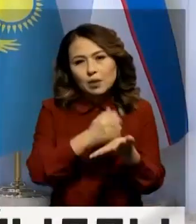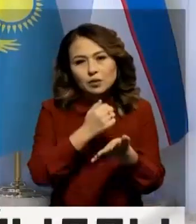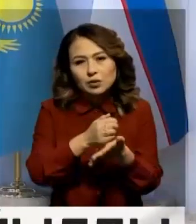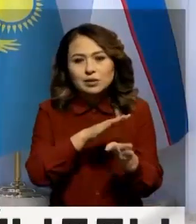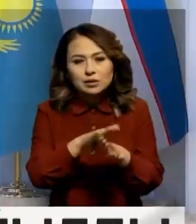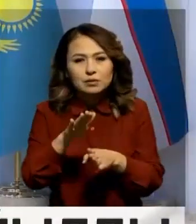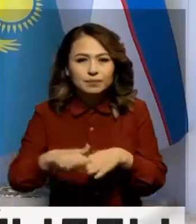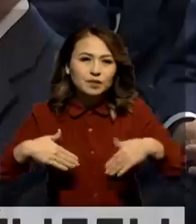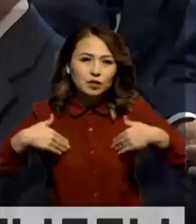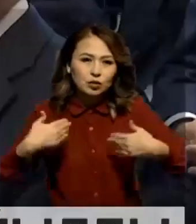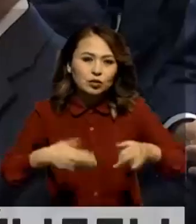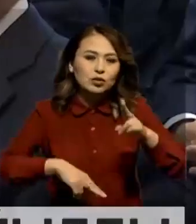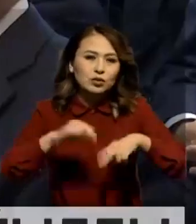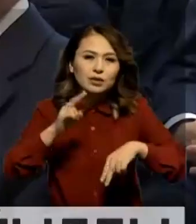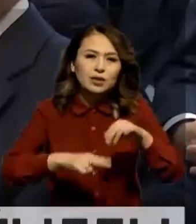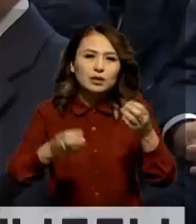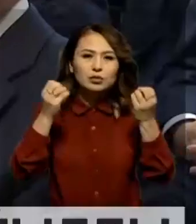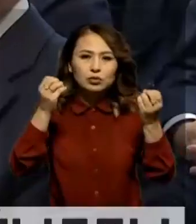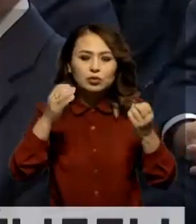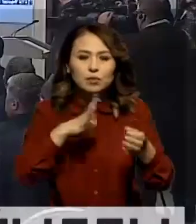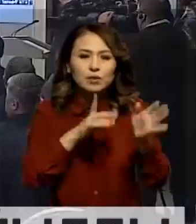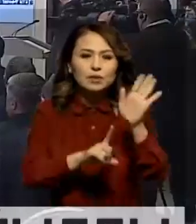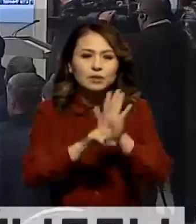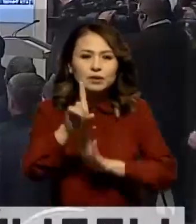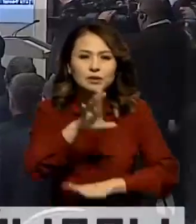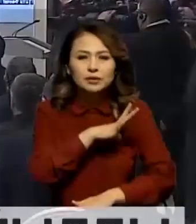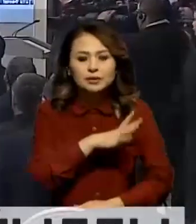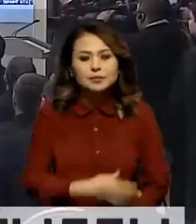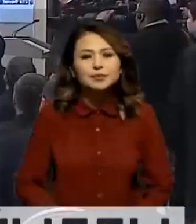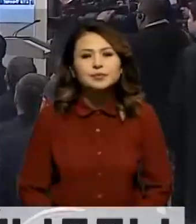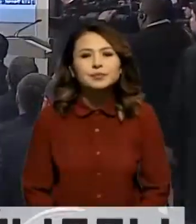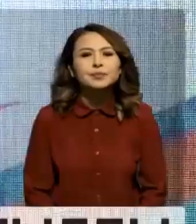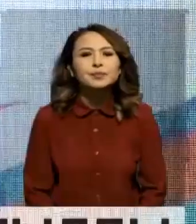асуына тілектестік білдіріп, құрылысты салтанатты түрде бастап берді.